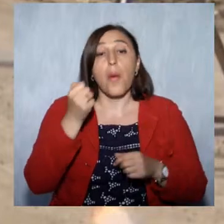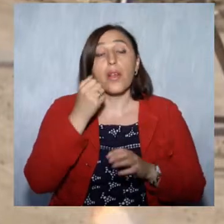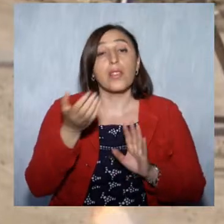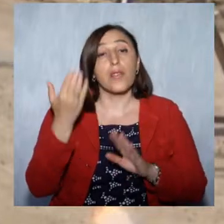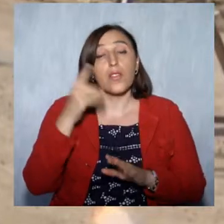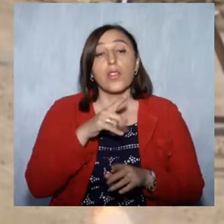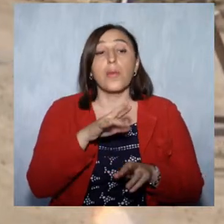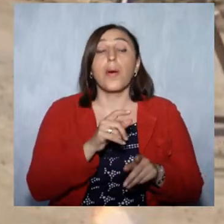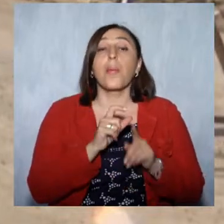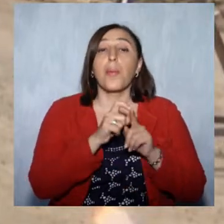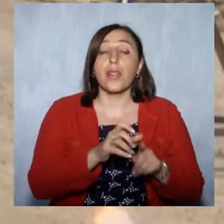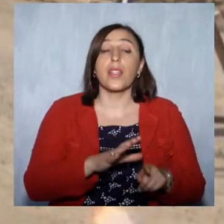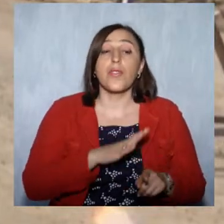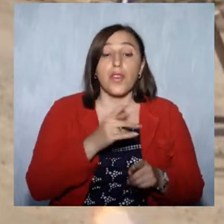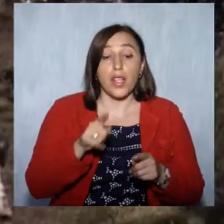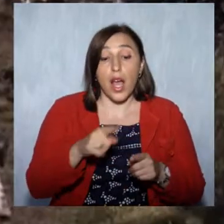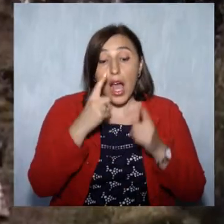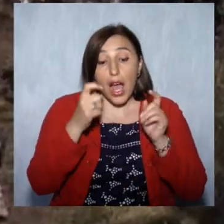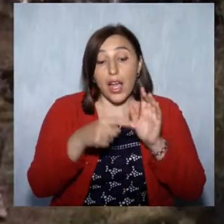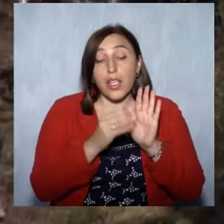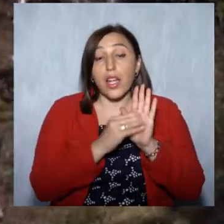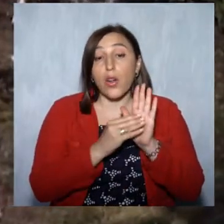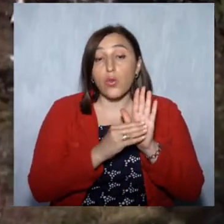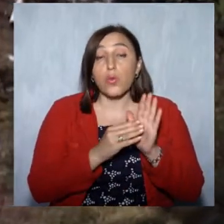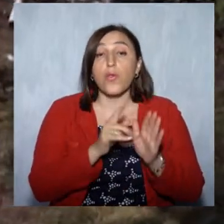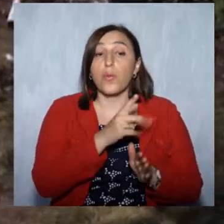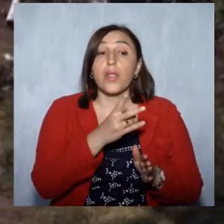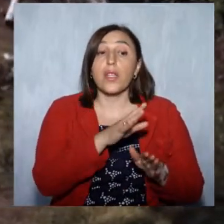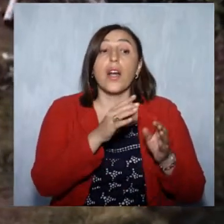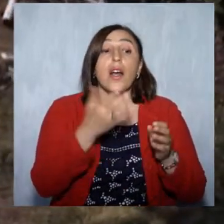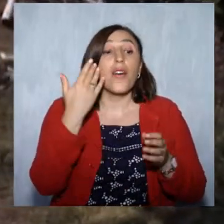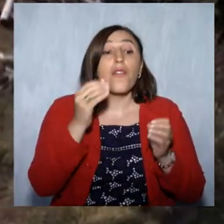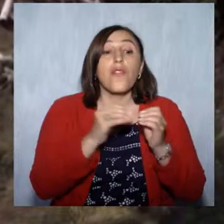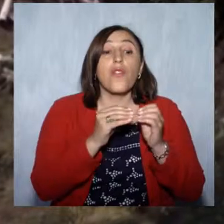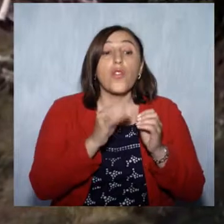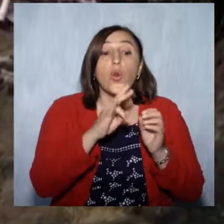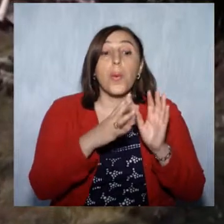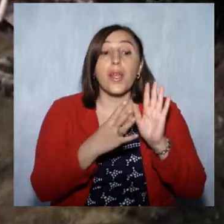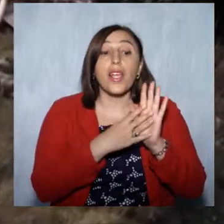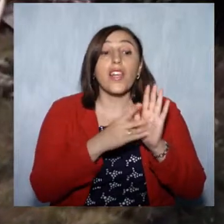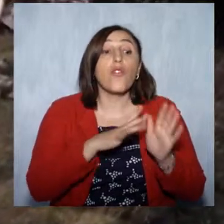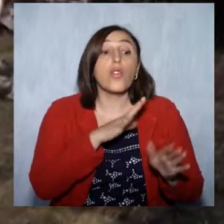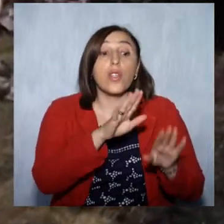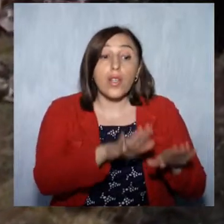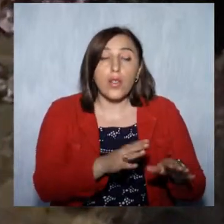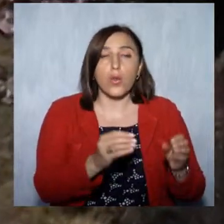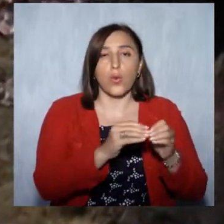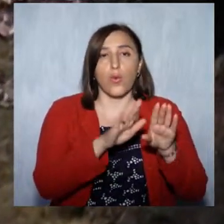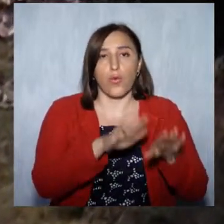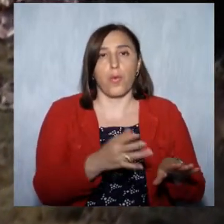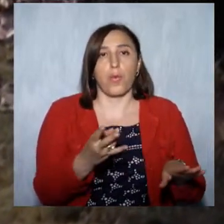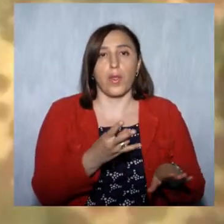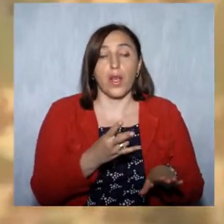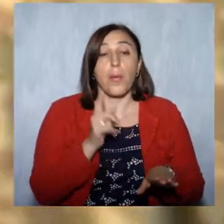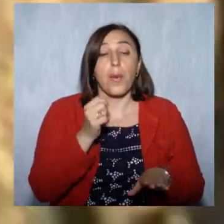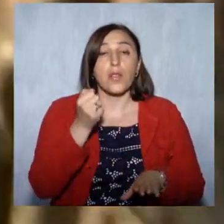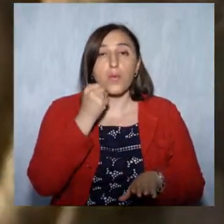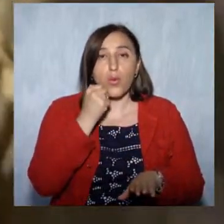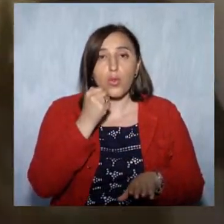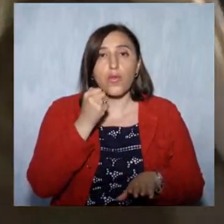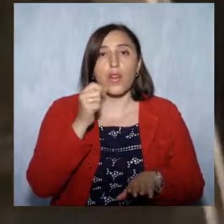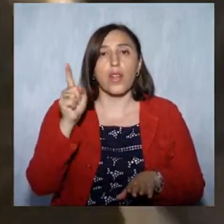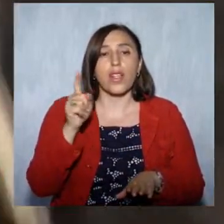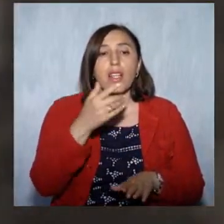էր, թե հայտարարությունում նշված է, որ ուժերը պետք է մնան այն դիրքերում, որտեղ կանգնած են նոյեմբերի 9-ին։ Վերջին ամիսներին, սակայն, Մոսկվան